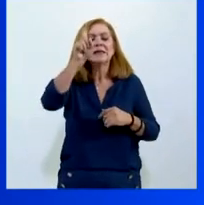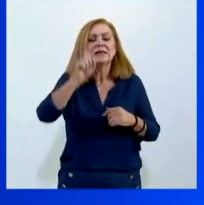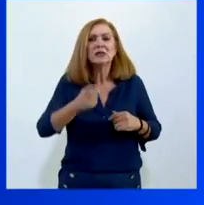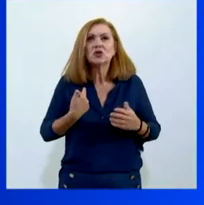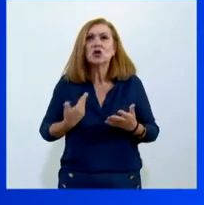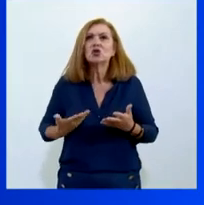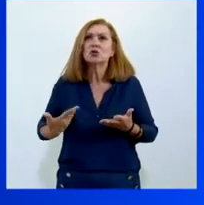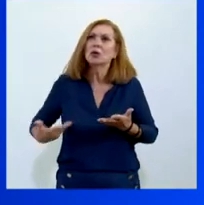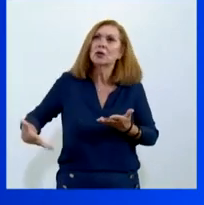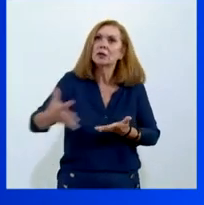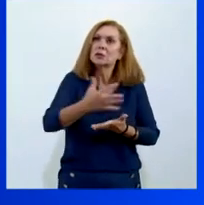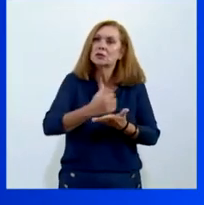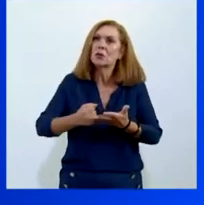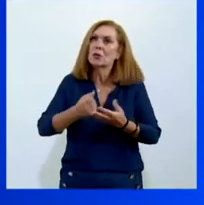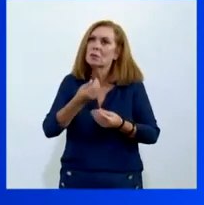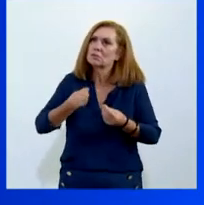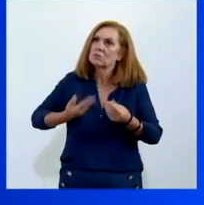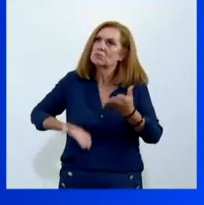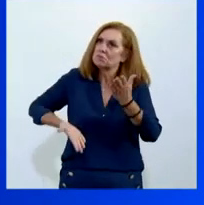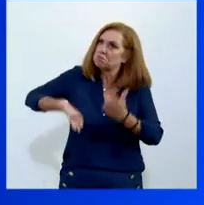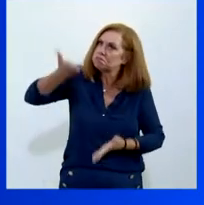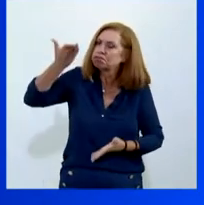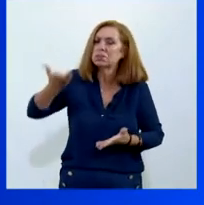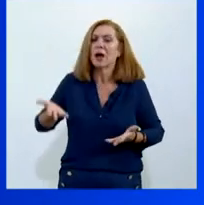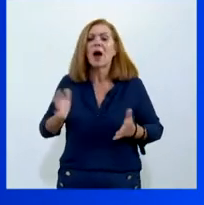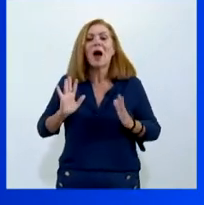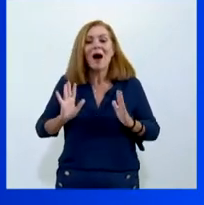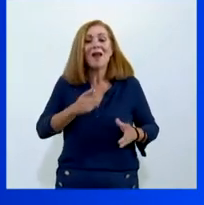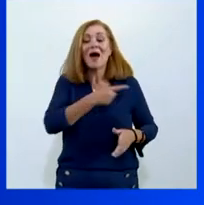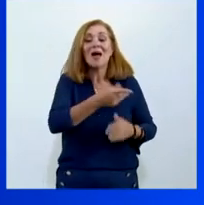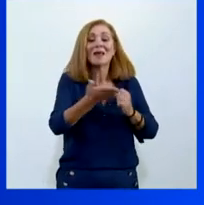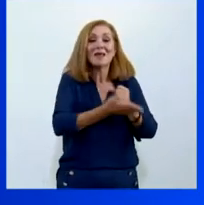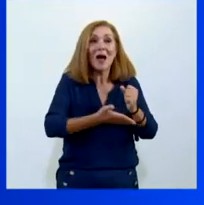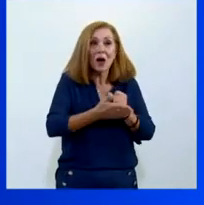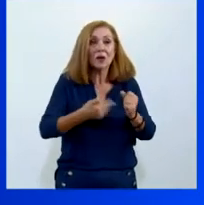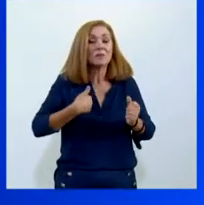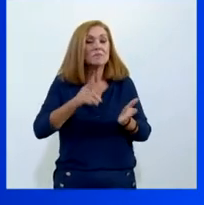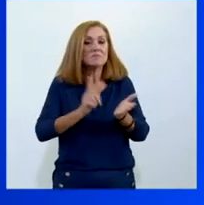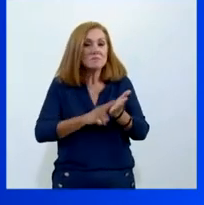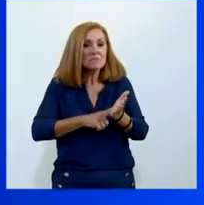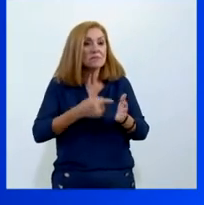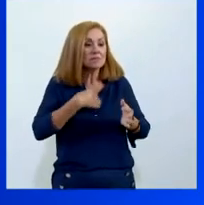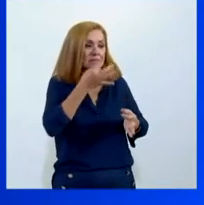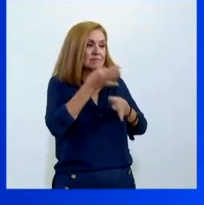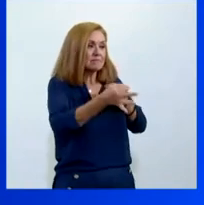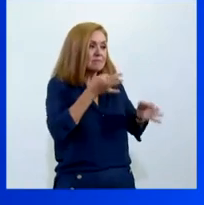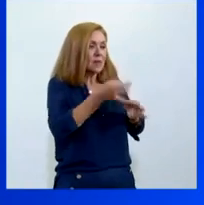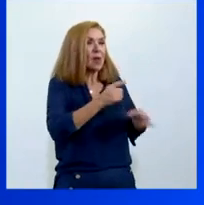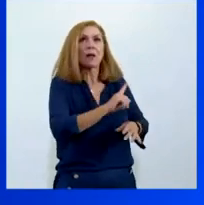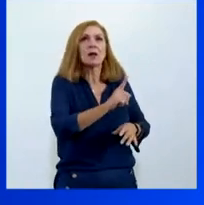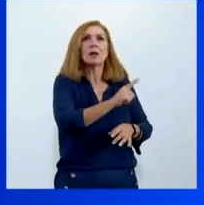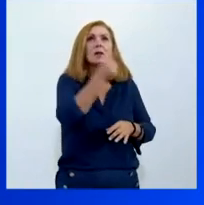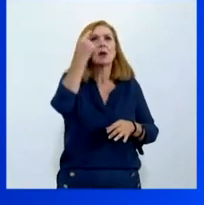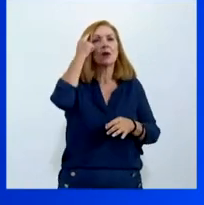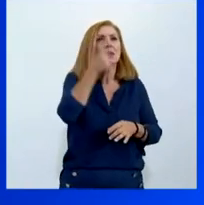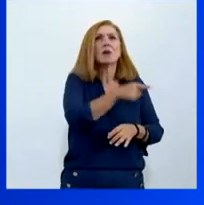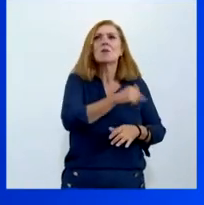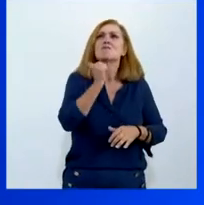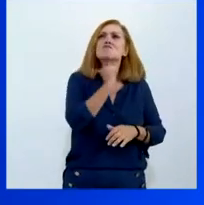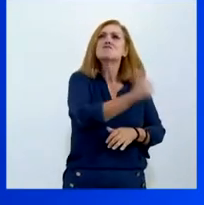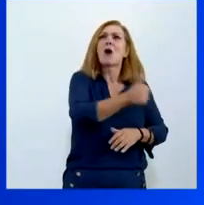εισοδήματα, αλλά και οι παραγωγοί μας χρειάζονται κατεύθυνση. Δεν θέλω να αισθάνονται